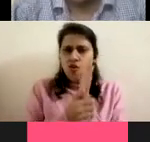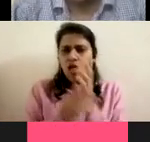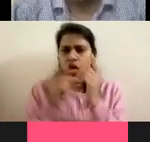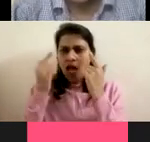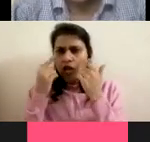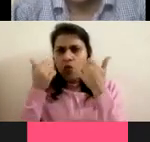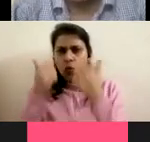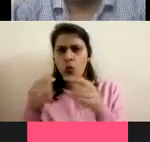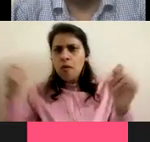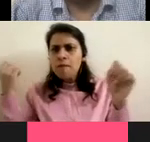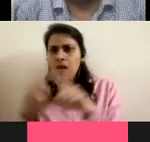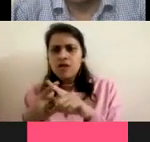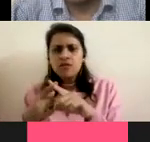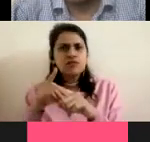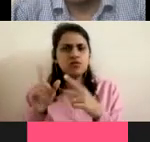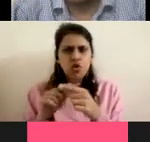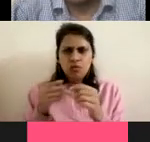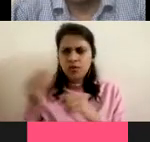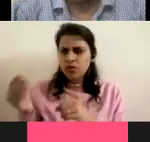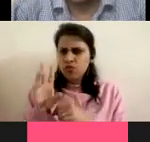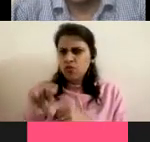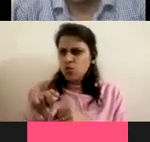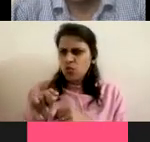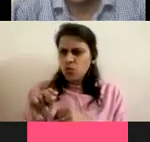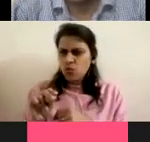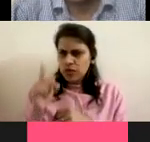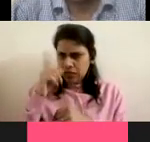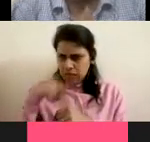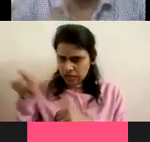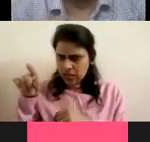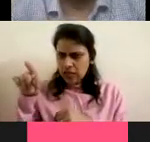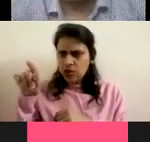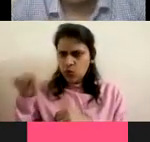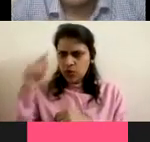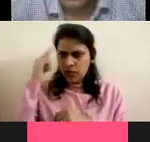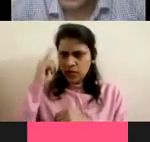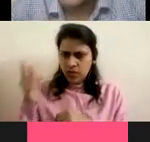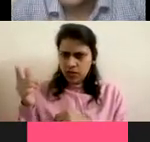जॉब देना सही नहीं है. इज दैट व्हाट यू आर सेइंग, साक्षी?